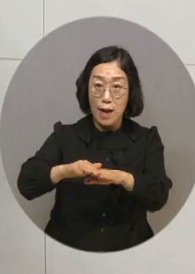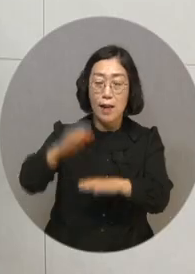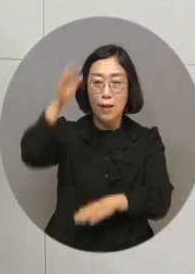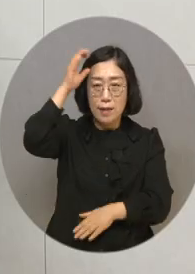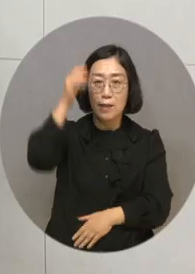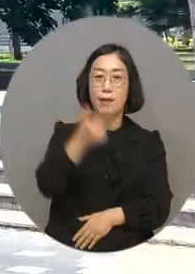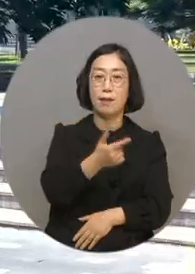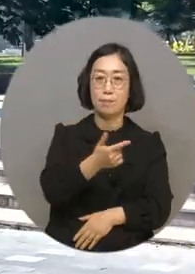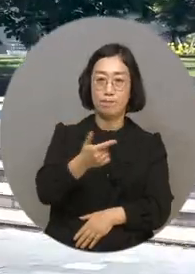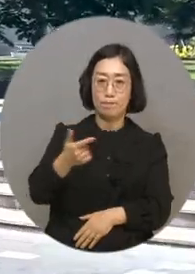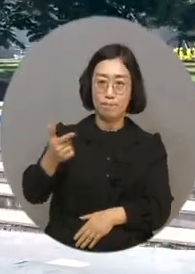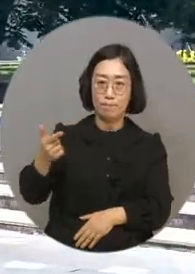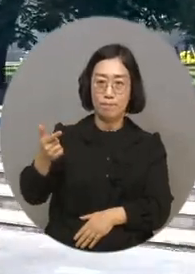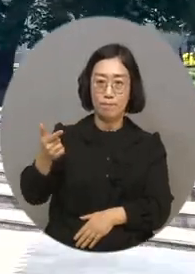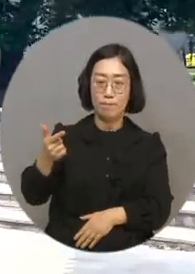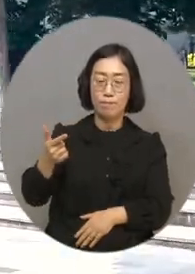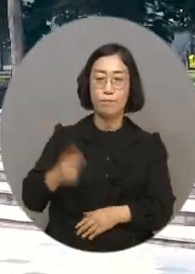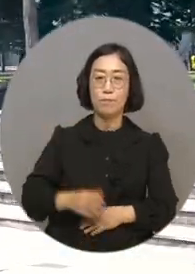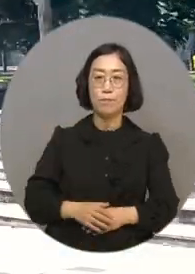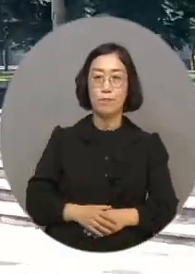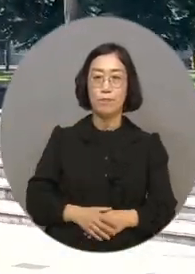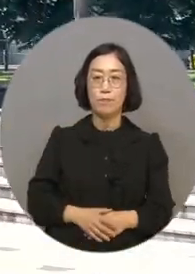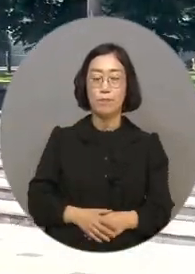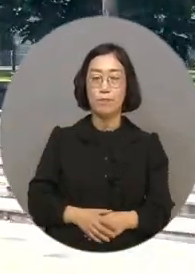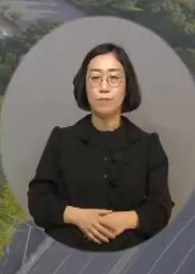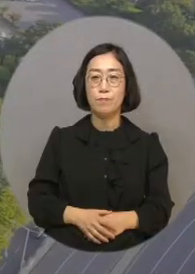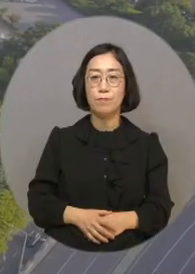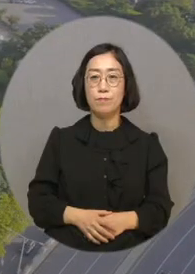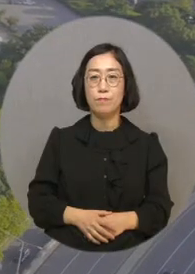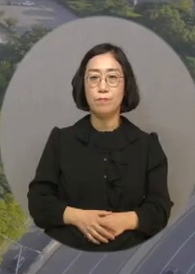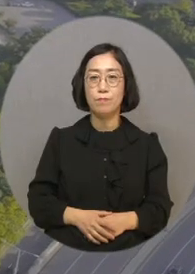주목됩니다. 복지TV 뉴스 황유재입니다.